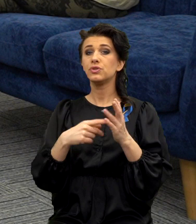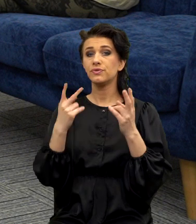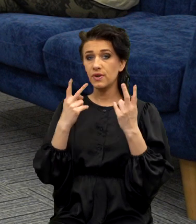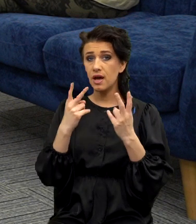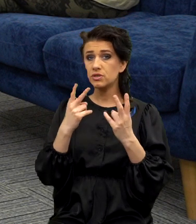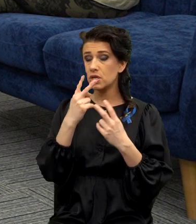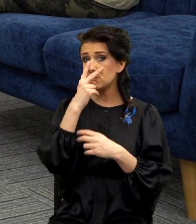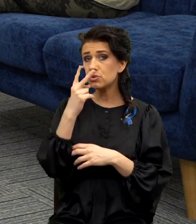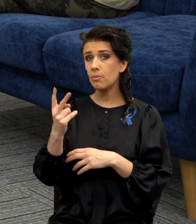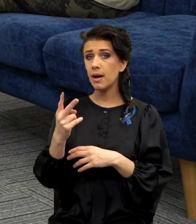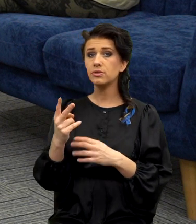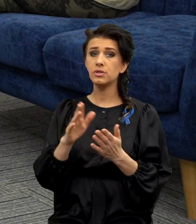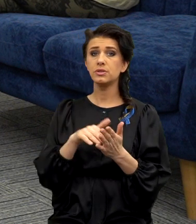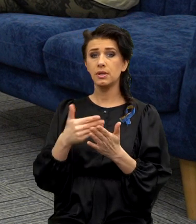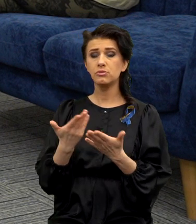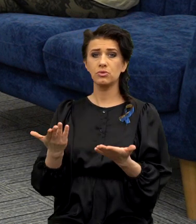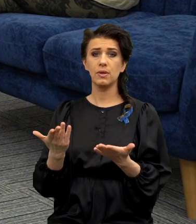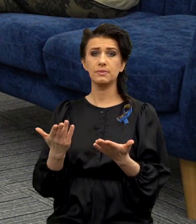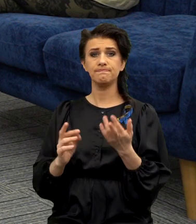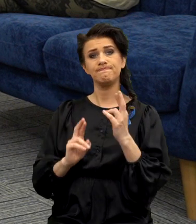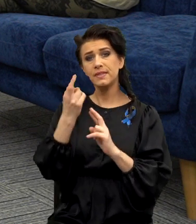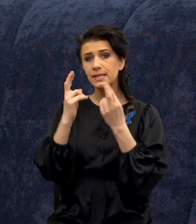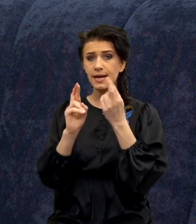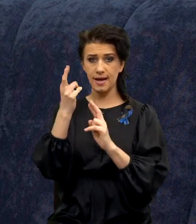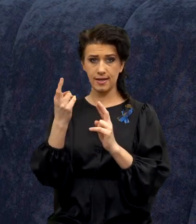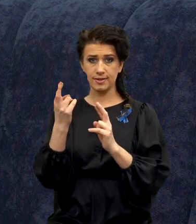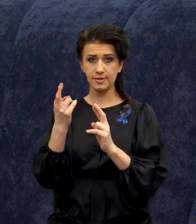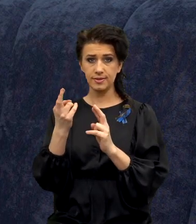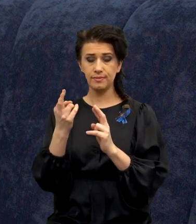tylko zobaczyć, czy nie ma nadmiarowości w każdej z tych reakcji, tak?